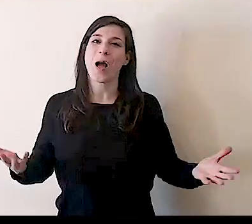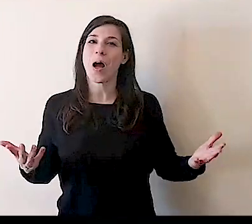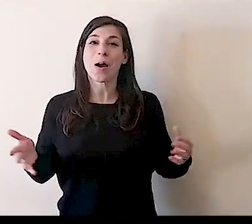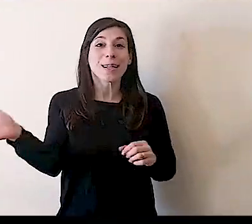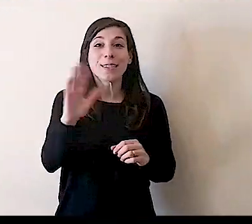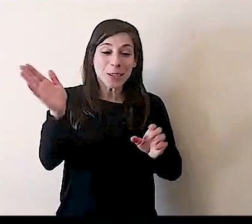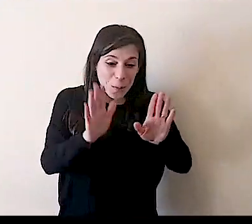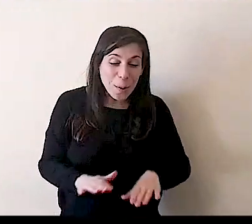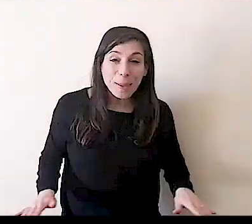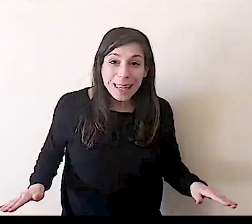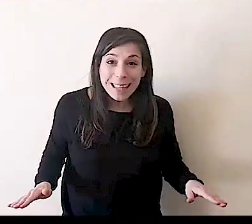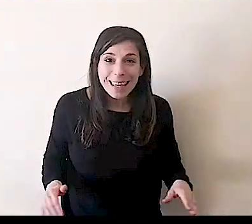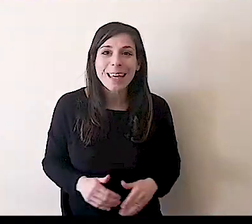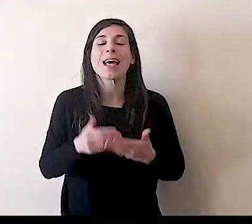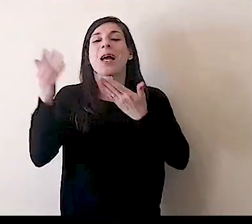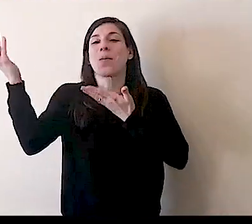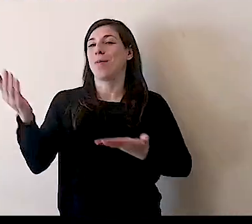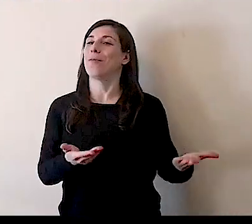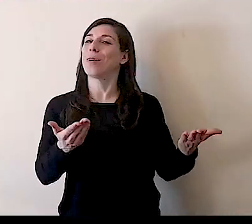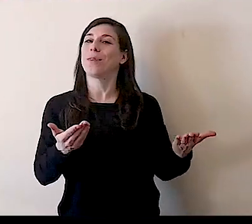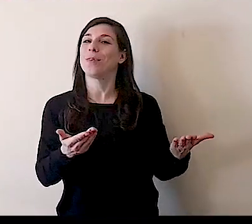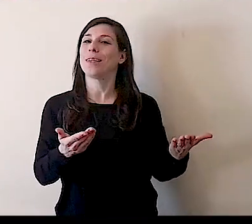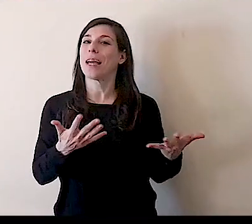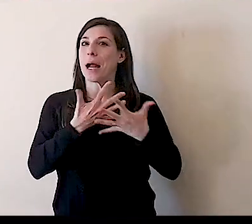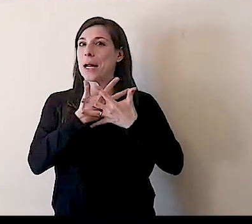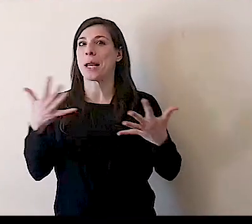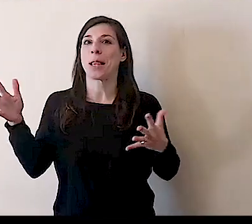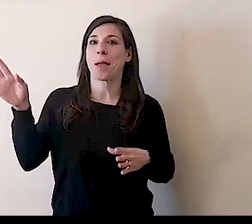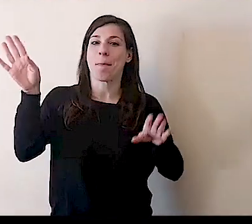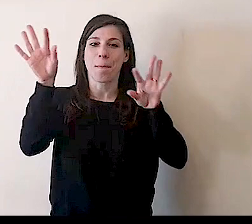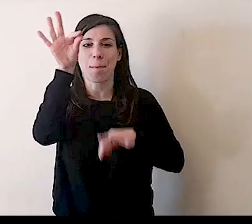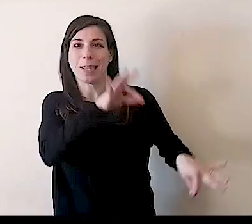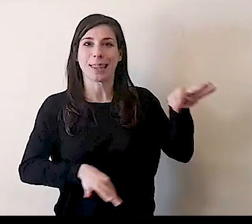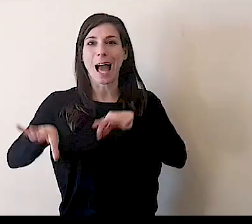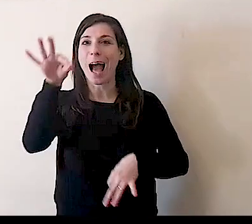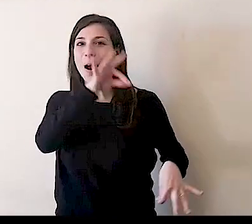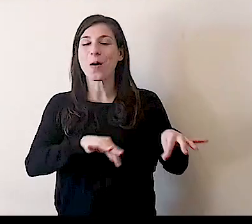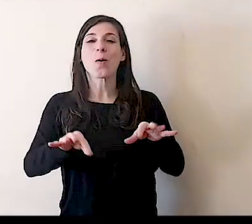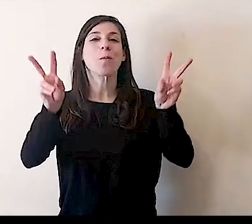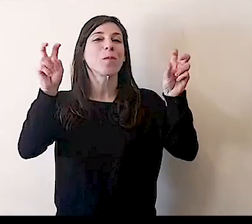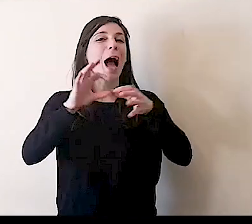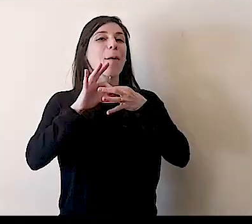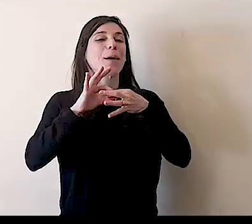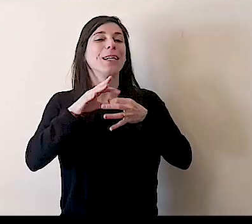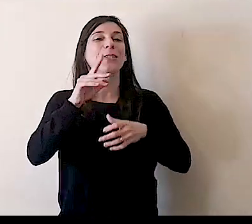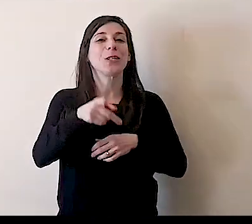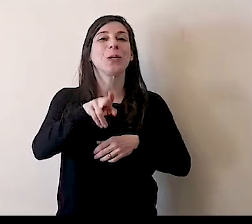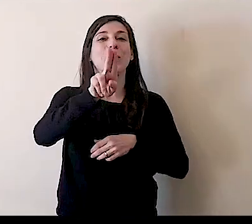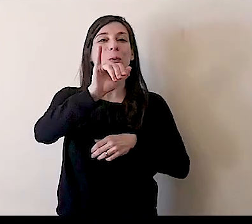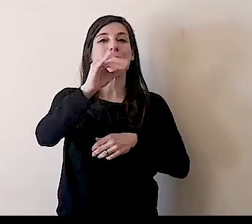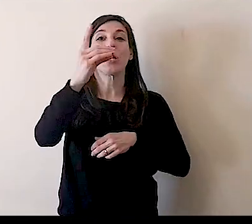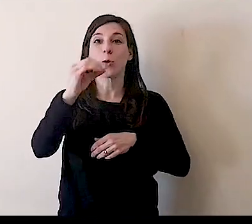ciao bambini benvenuti al grande spettacolo degli amici di guido vi